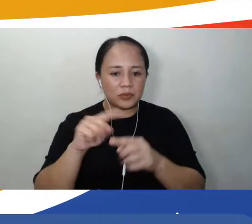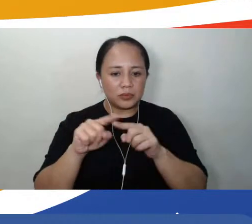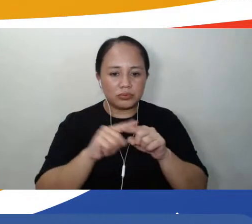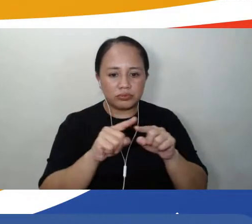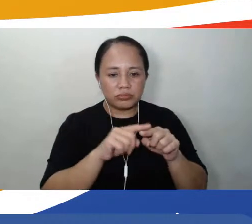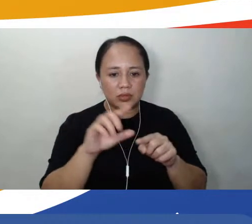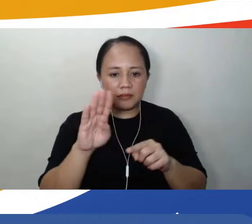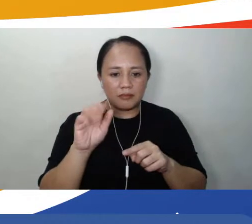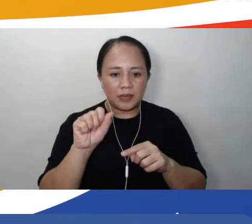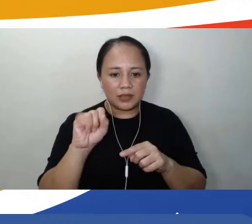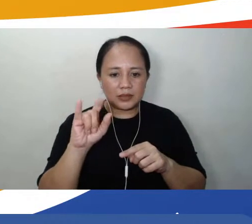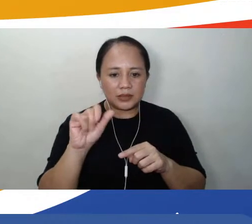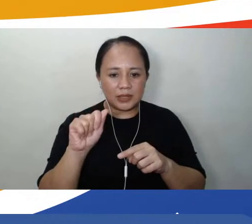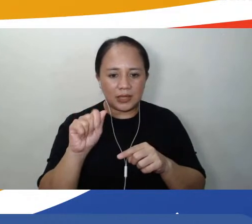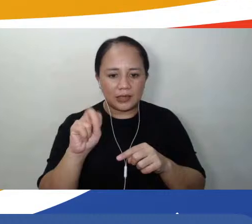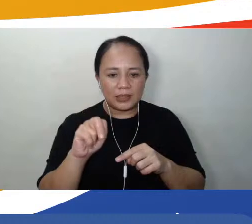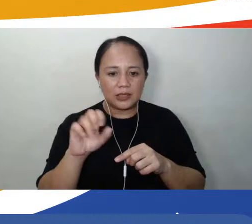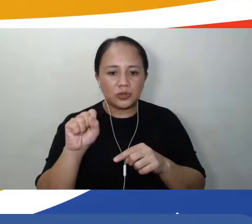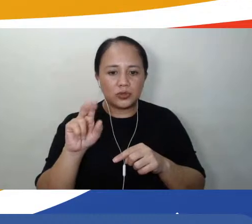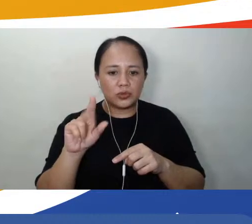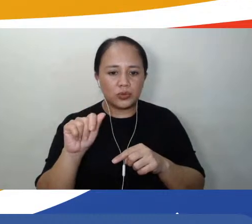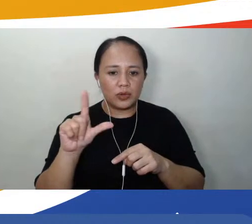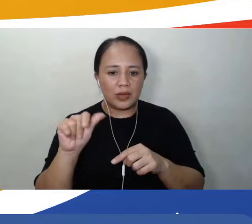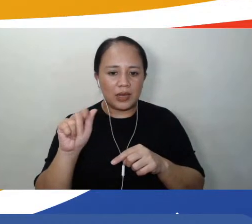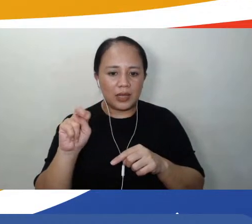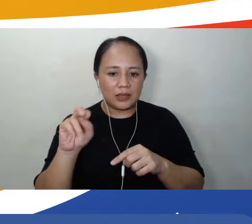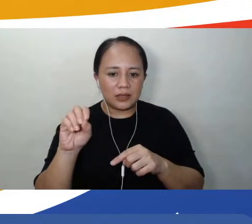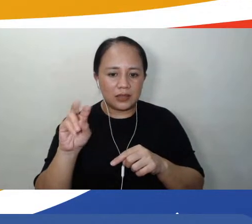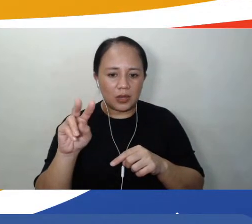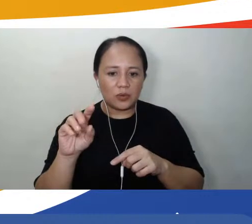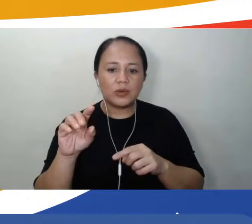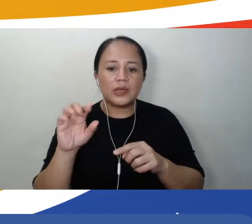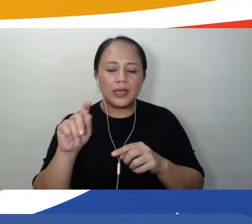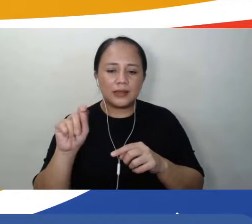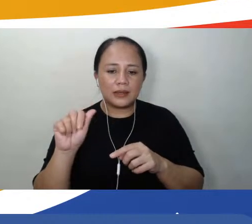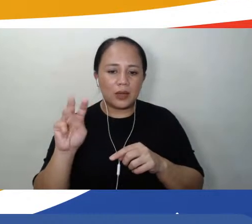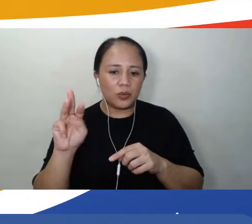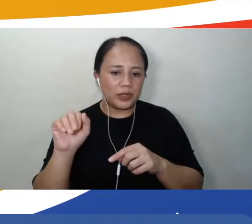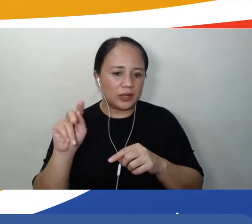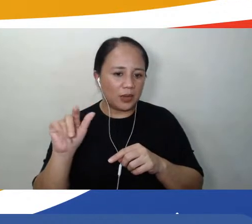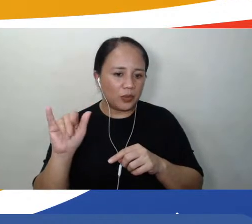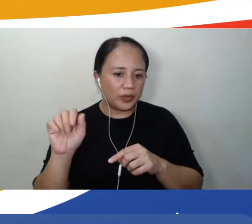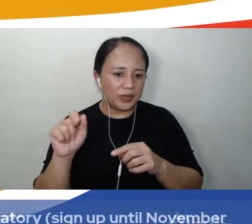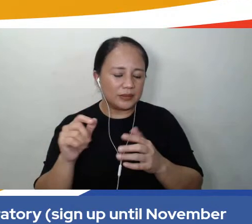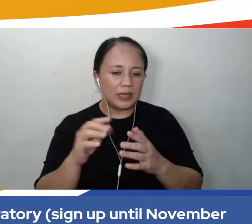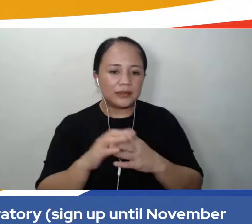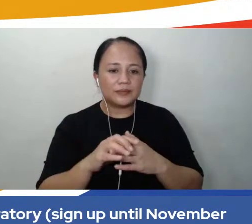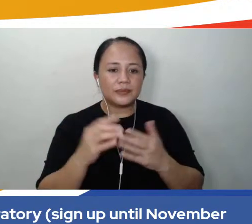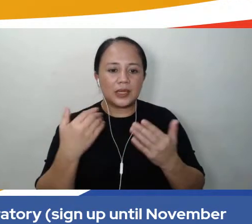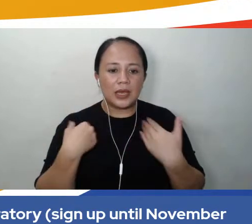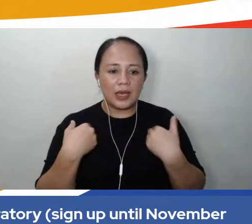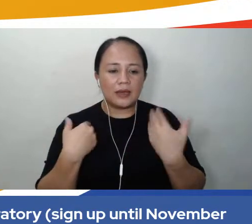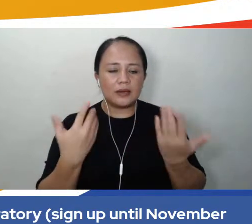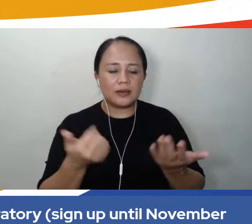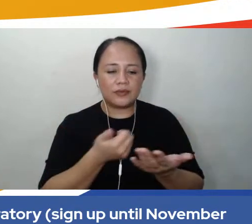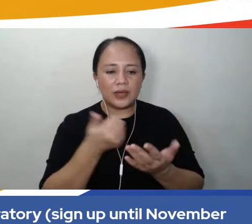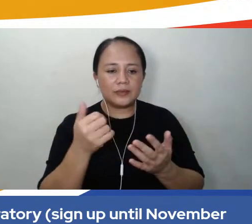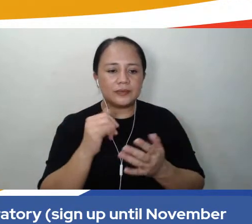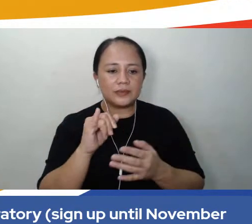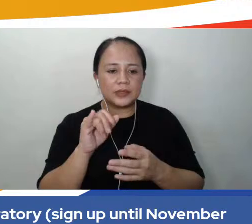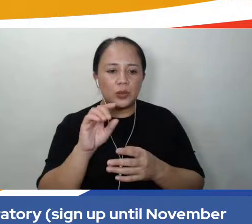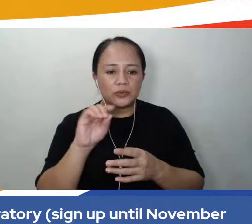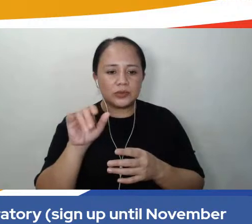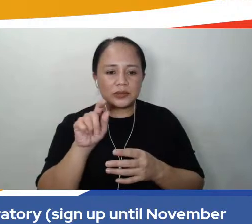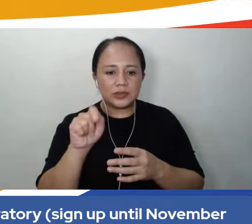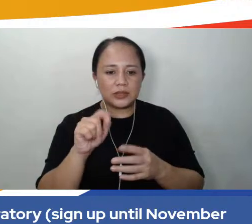tayong Activate Bangsamoro in Basilan, Sulu, Lanao del Sur, and Tawi-Tawi. Of course, we also have this internship program of the Tayo